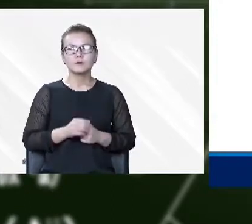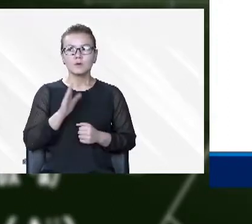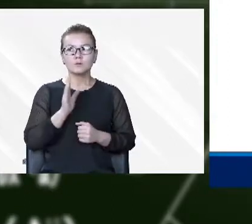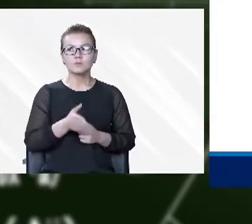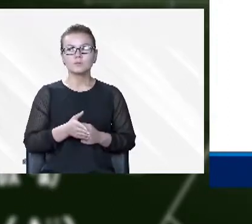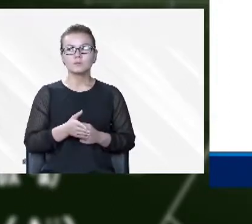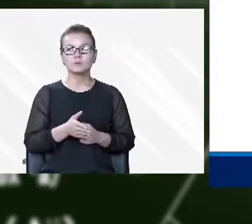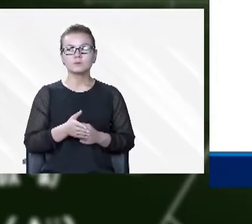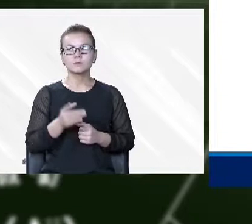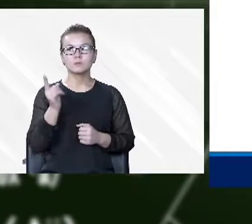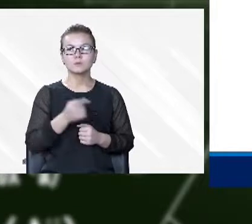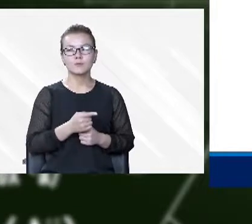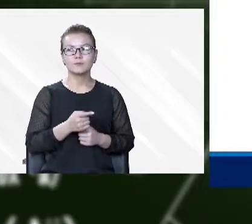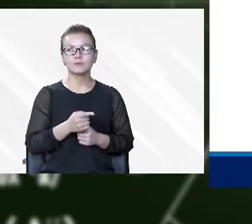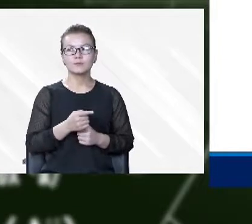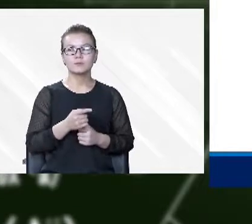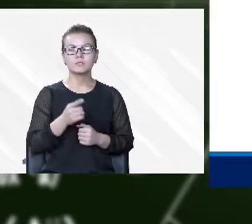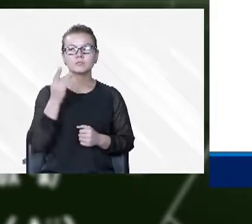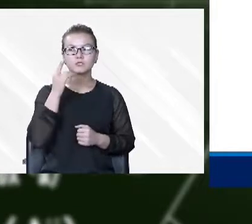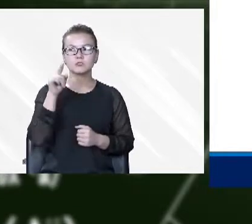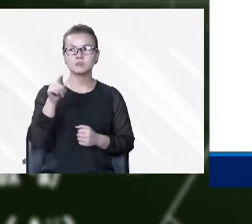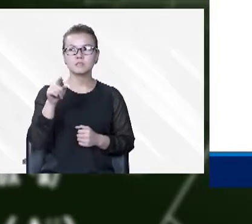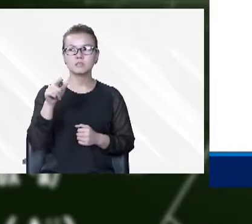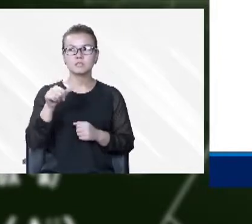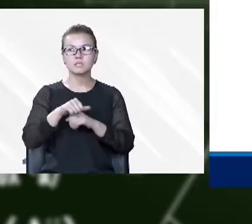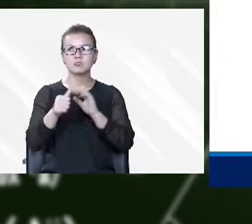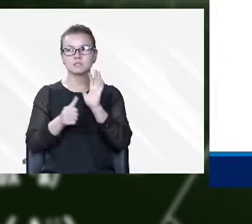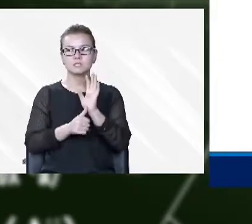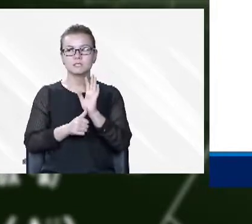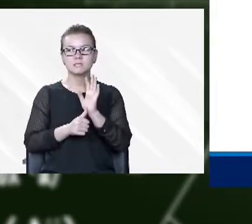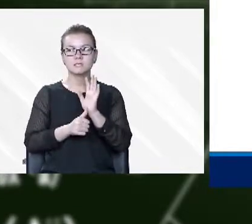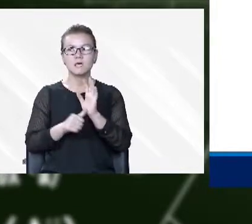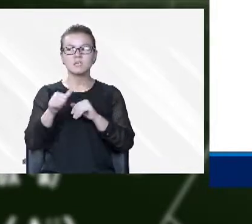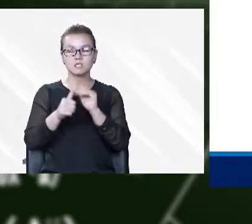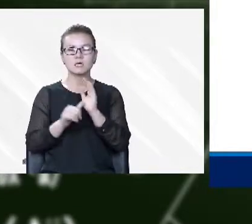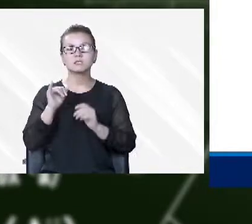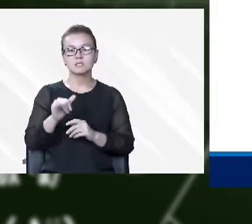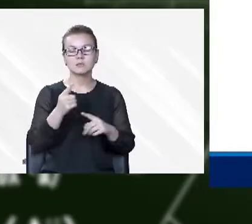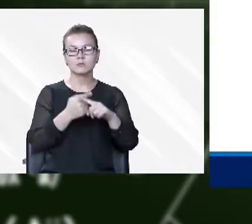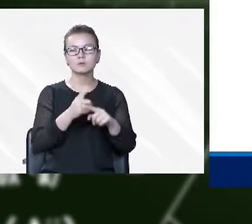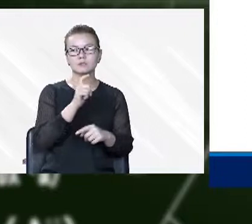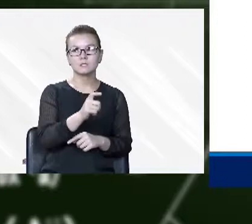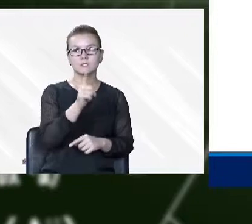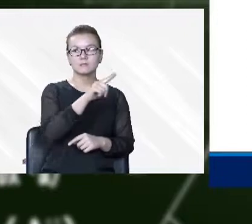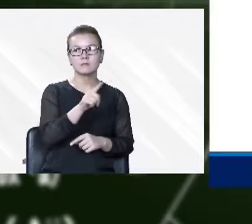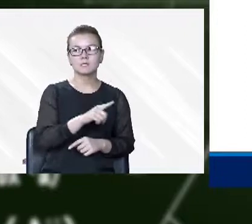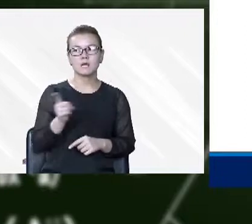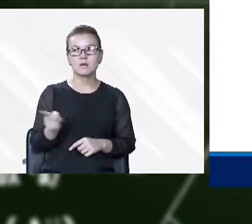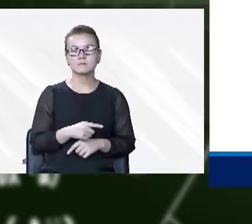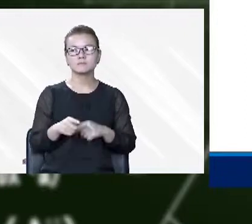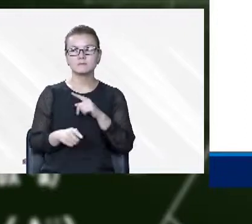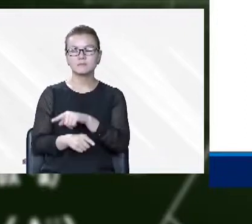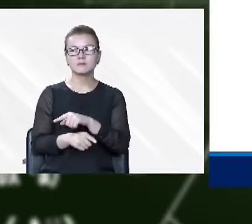Получили дробь, числитель которой 16y плюс x квадрат, а знаменатель